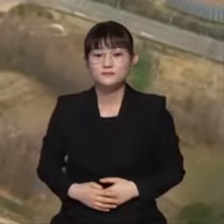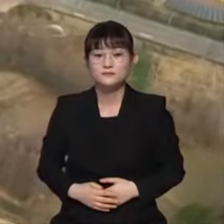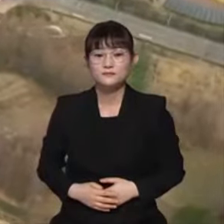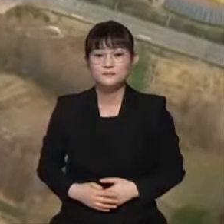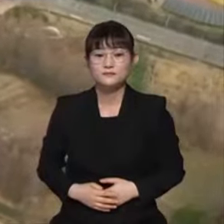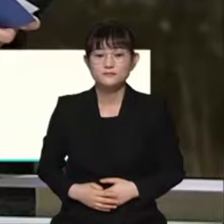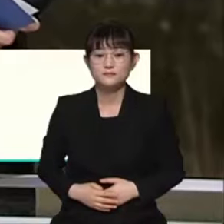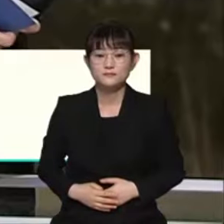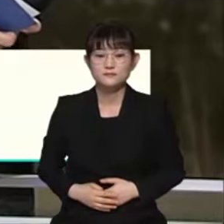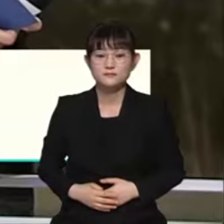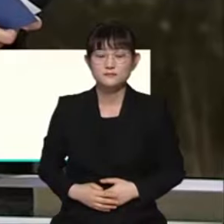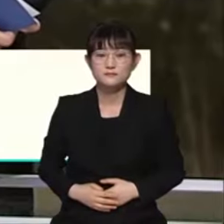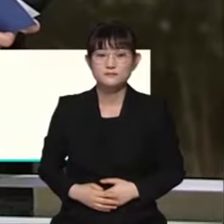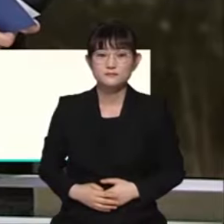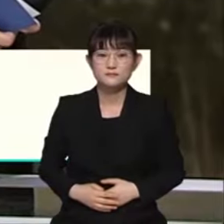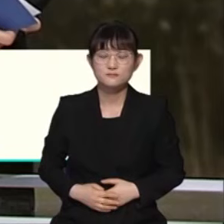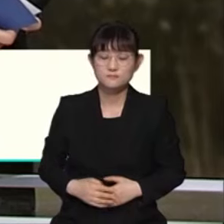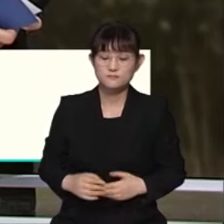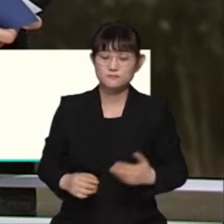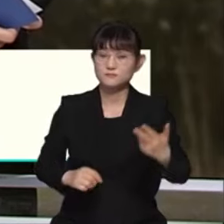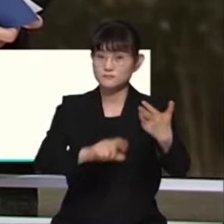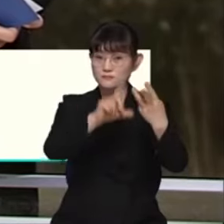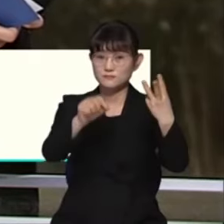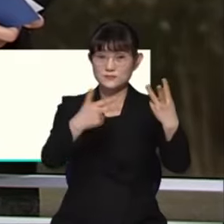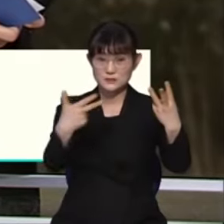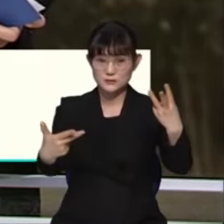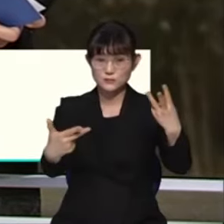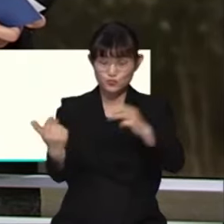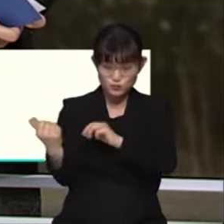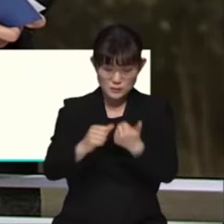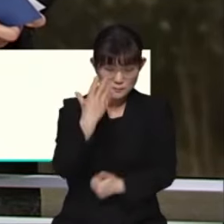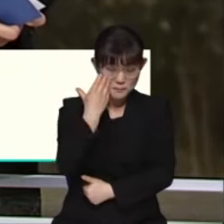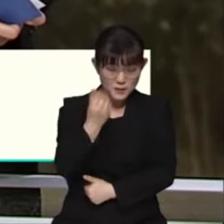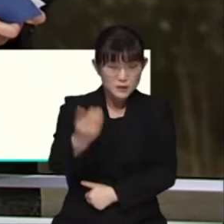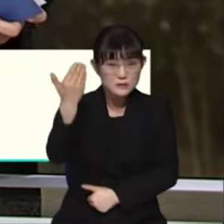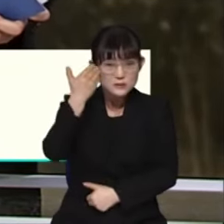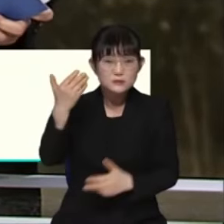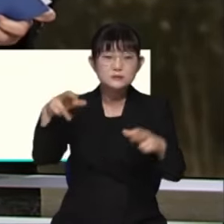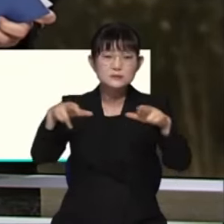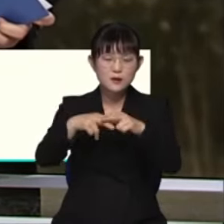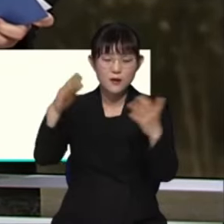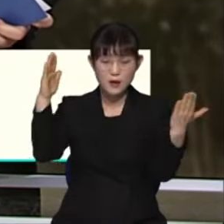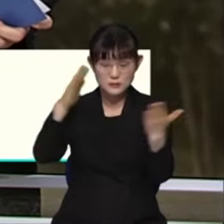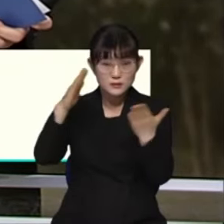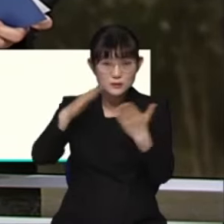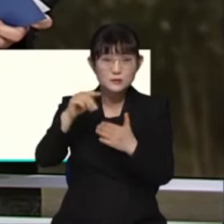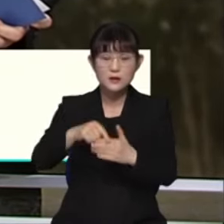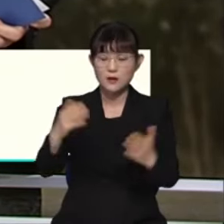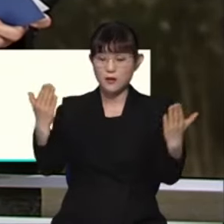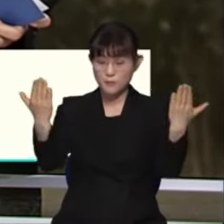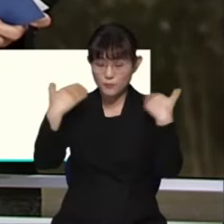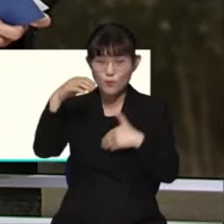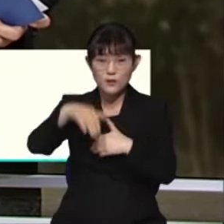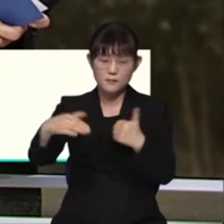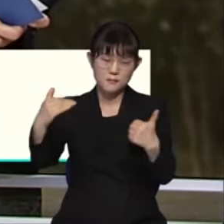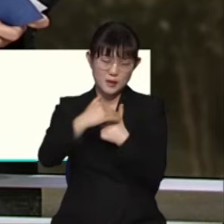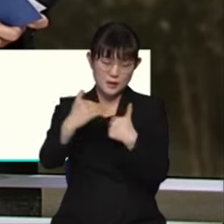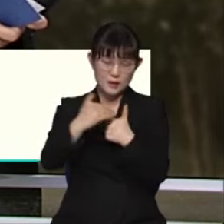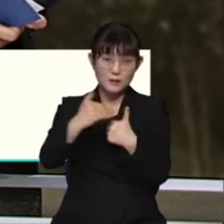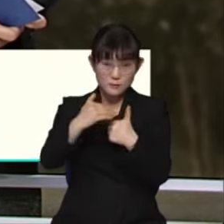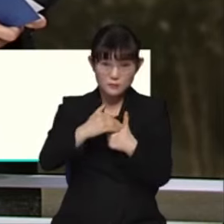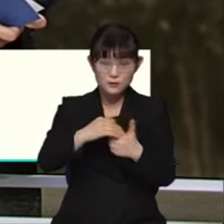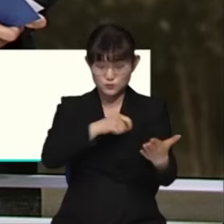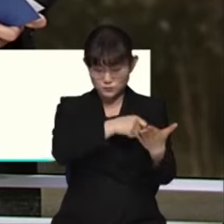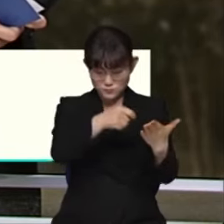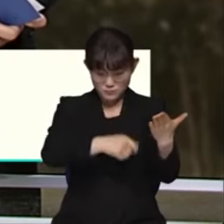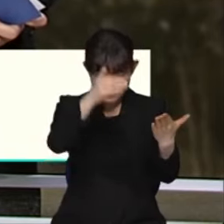박송호입니다. 지난 7일 숨진 채 발견된 지적장애 고등학생이 학교에서 부당한 일을 겪었다며 유서를 남긴